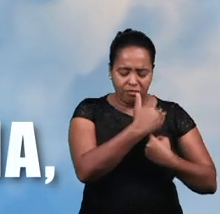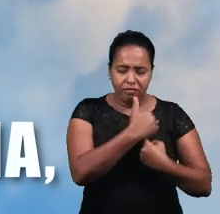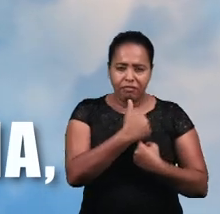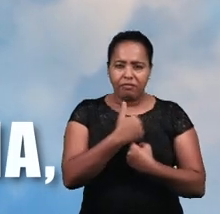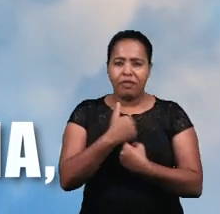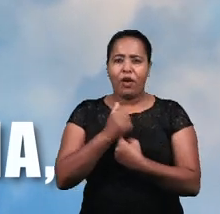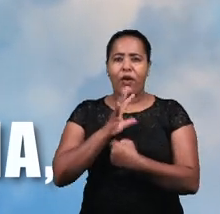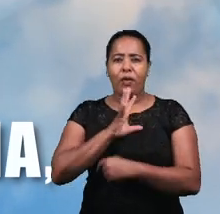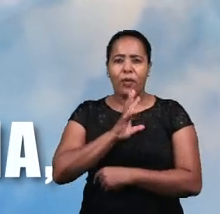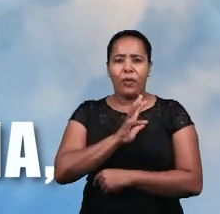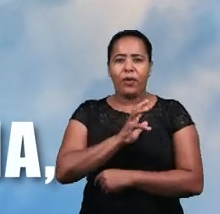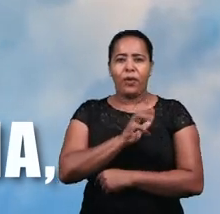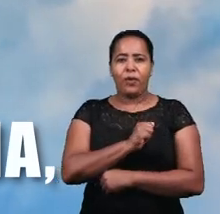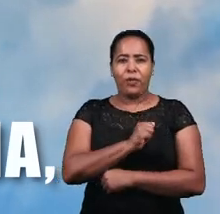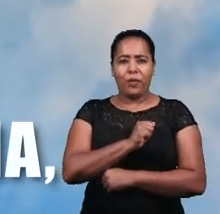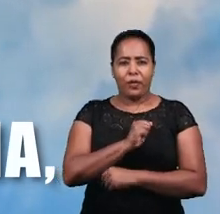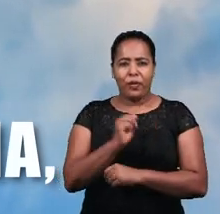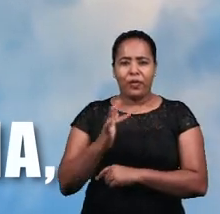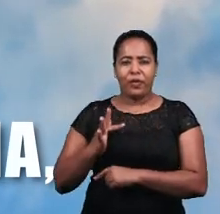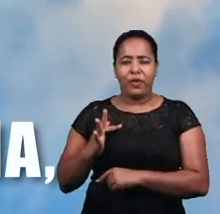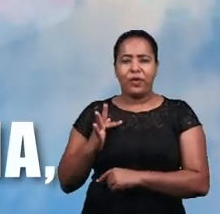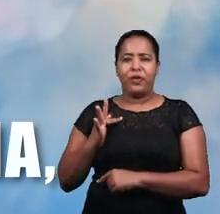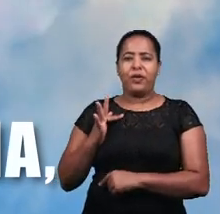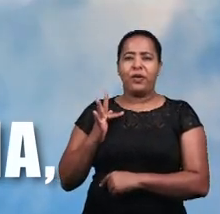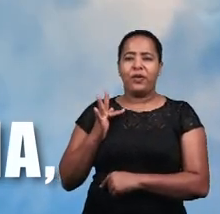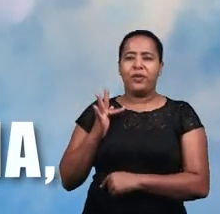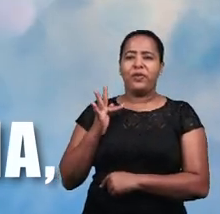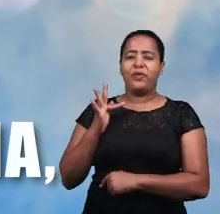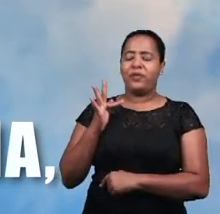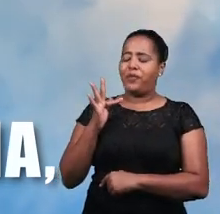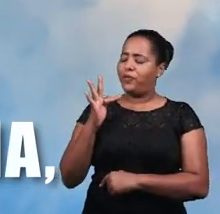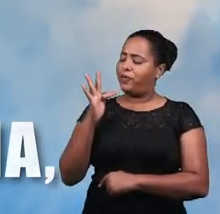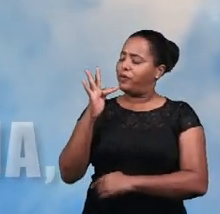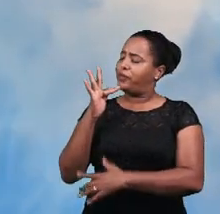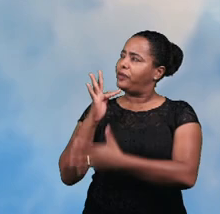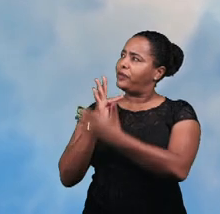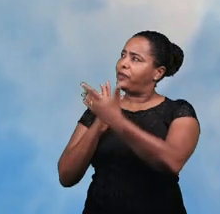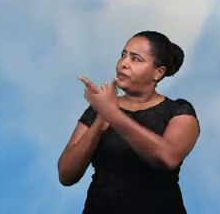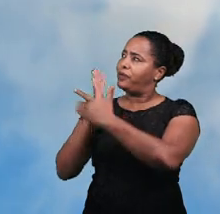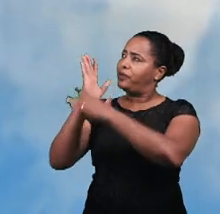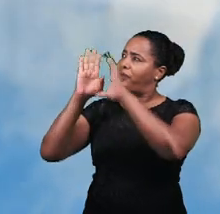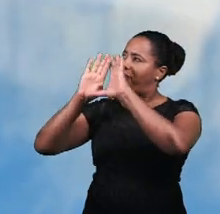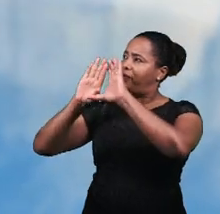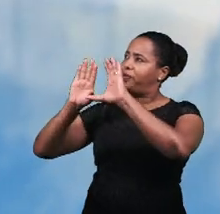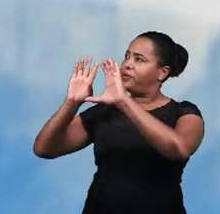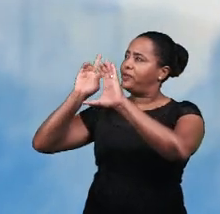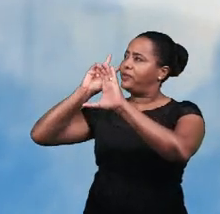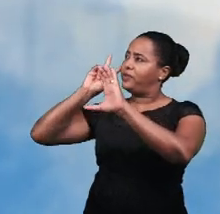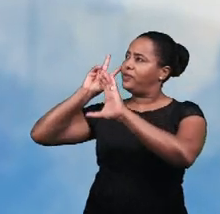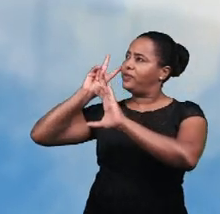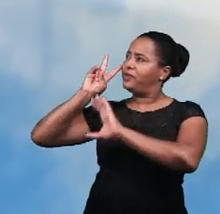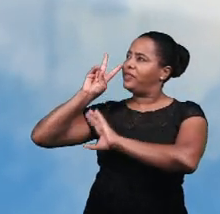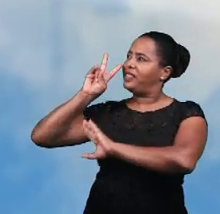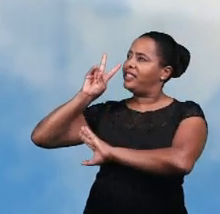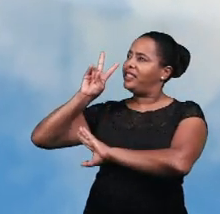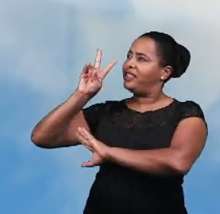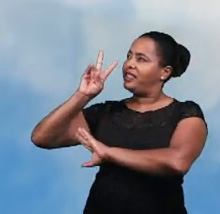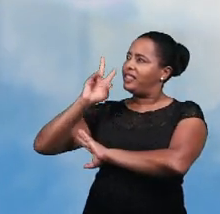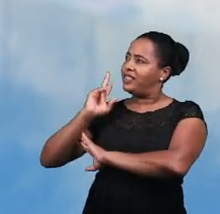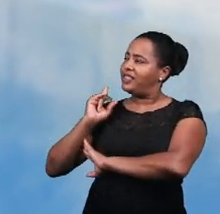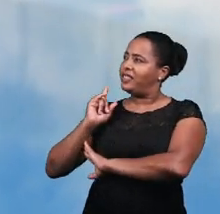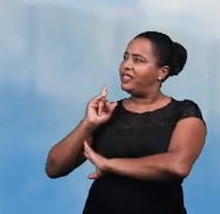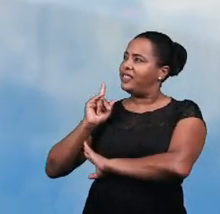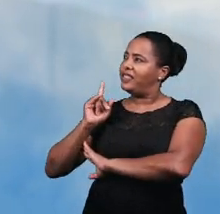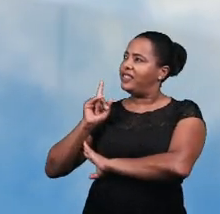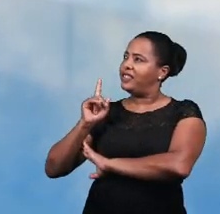entrando na cidade eterna, eu louvarei